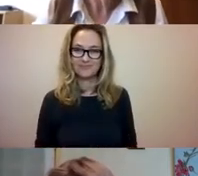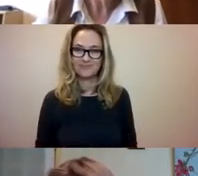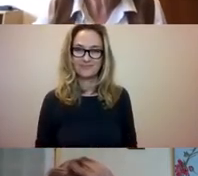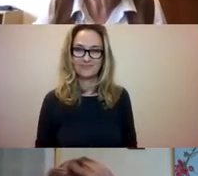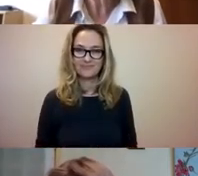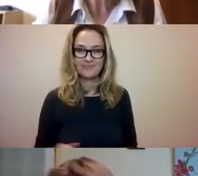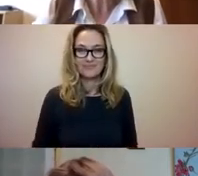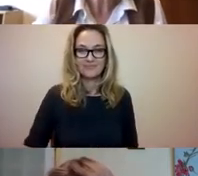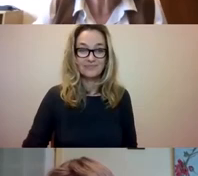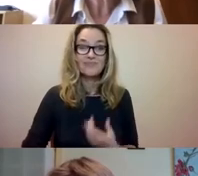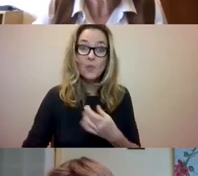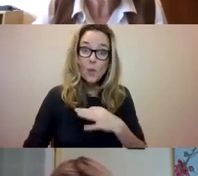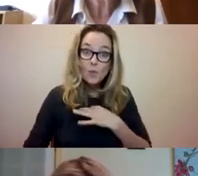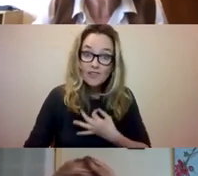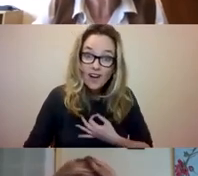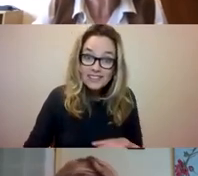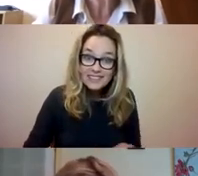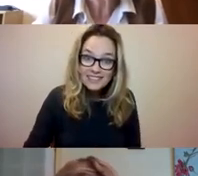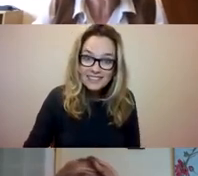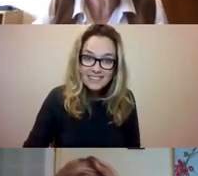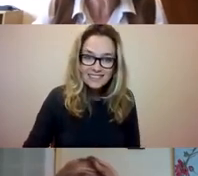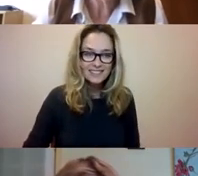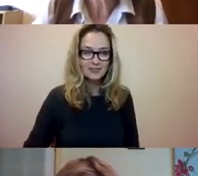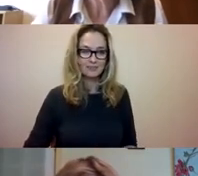En hoe bevalt het?